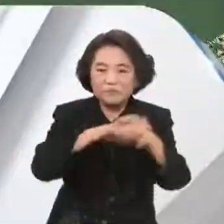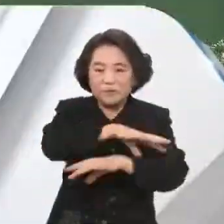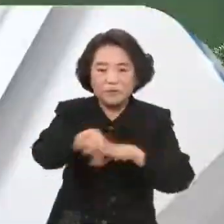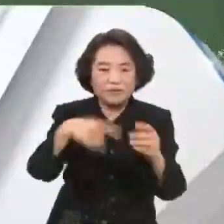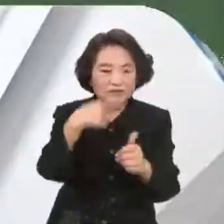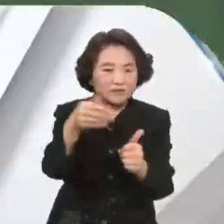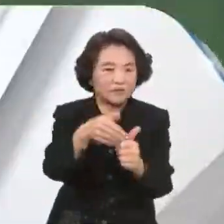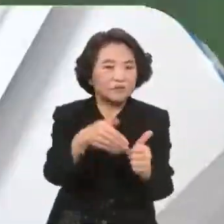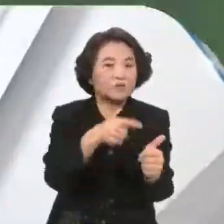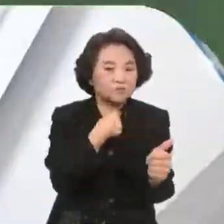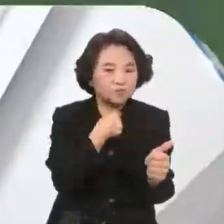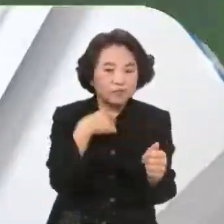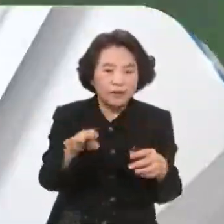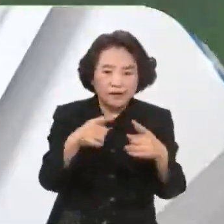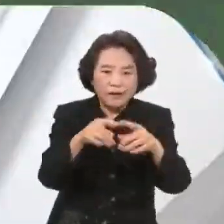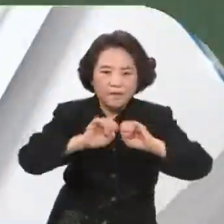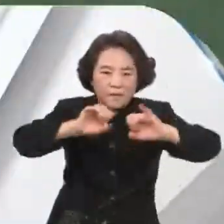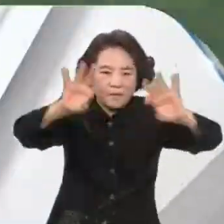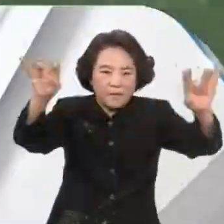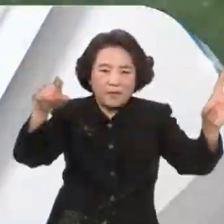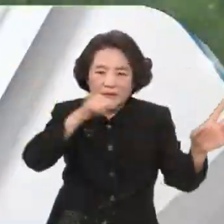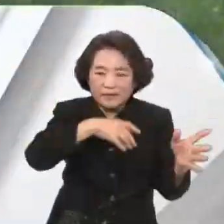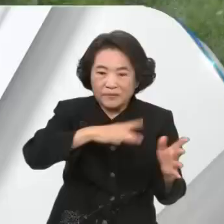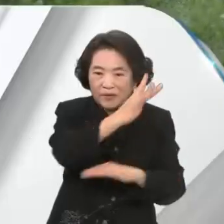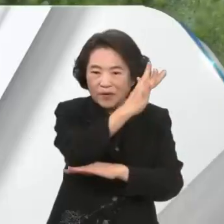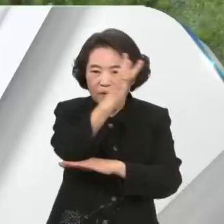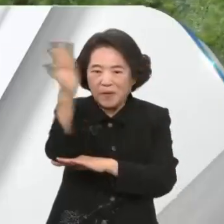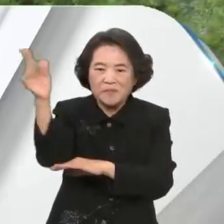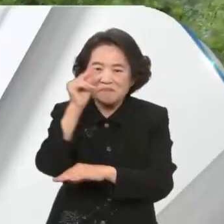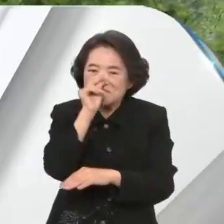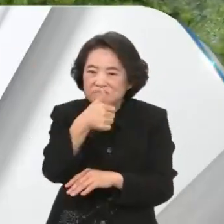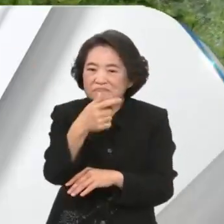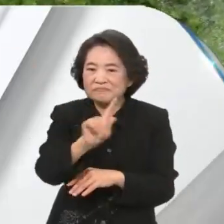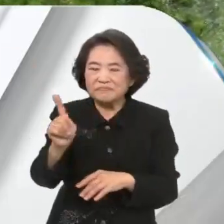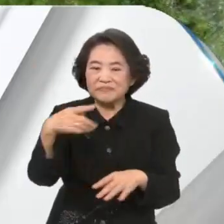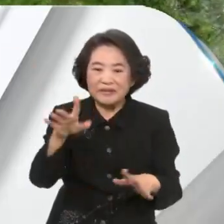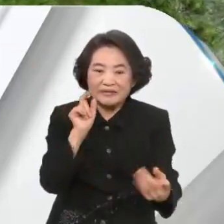育，为韩国东瀛地带台湾山那的贴片